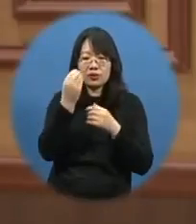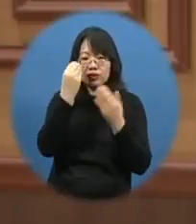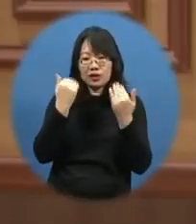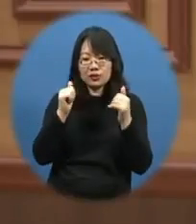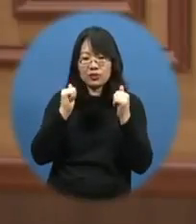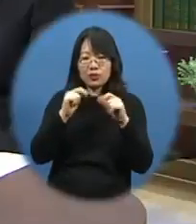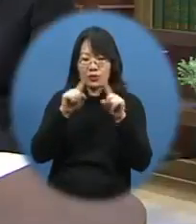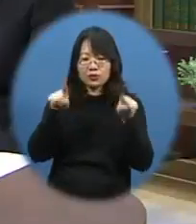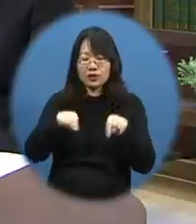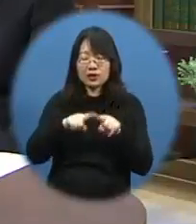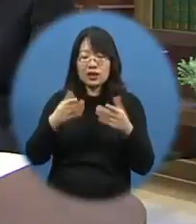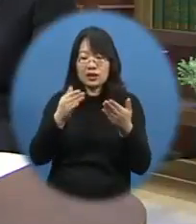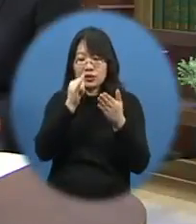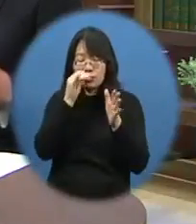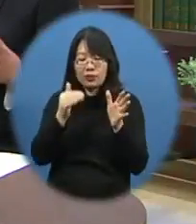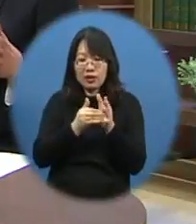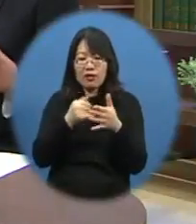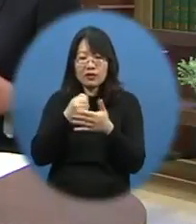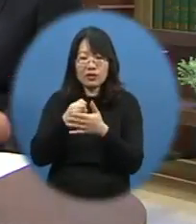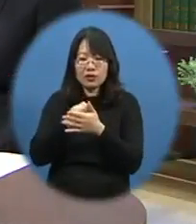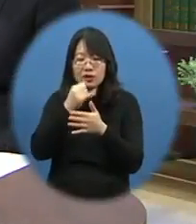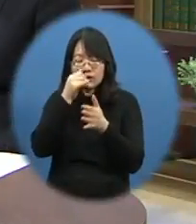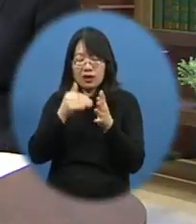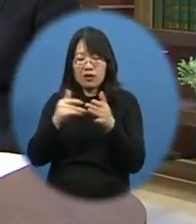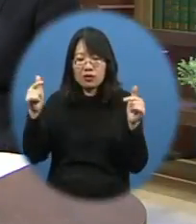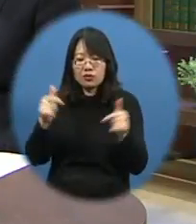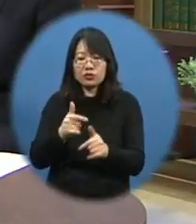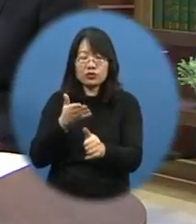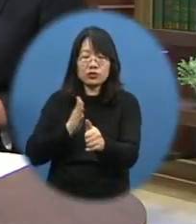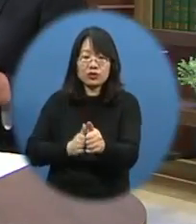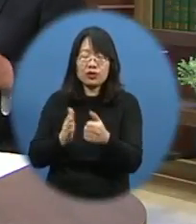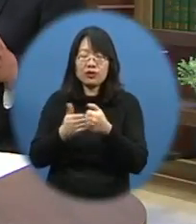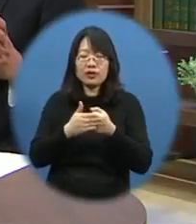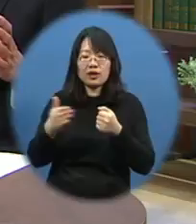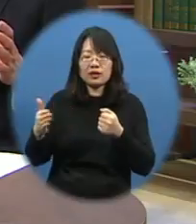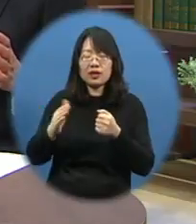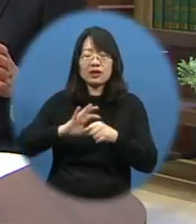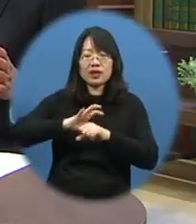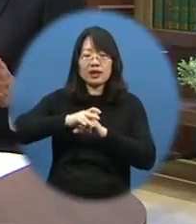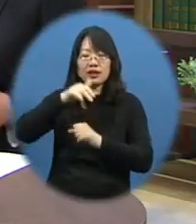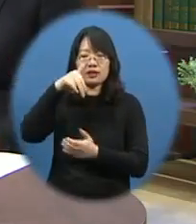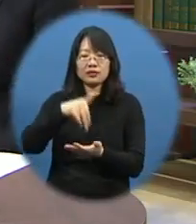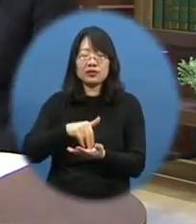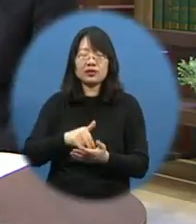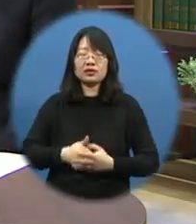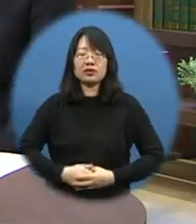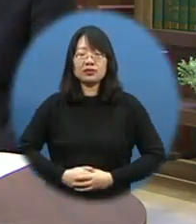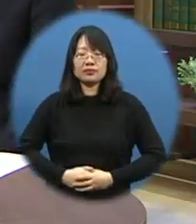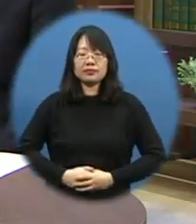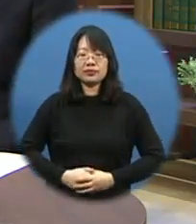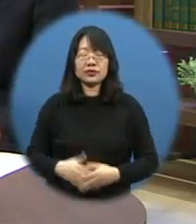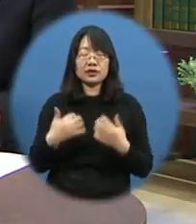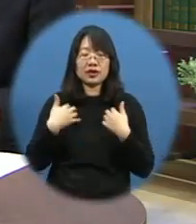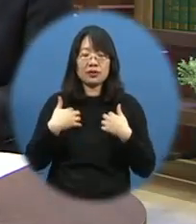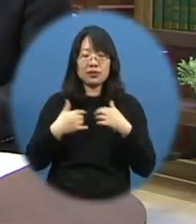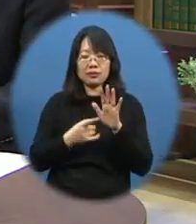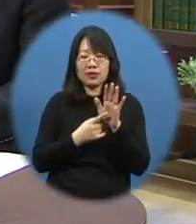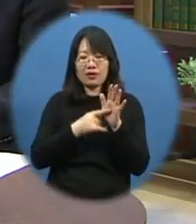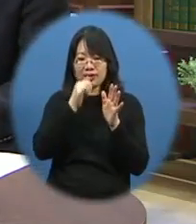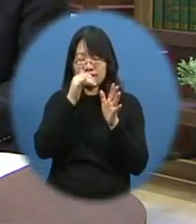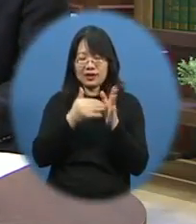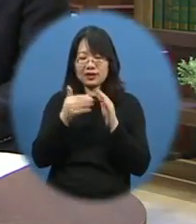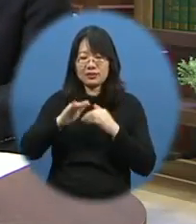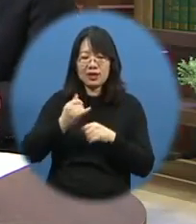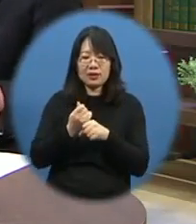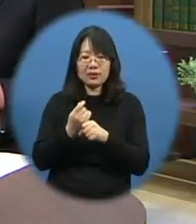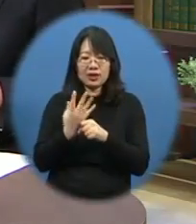졸업장을 줍니다. 다 정해져 있죠. 네, 그것을 줄여줘야 됩니다. 그래서 세계적으로 이제 재밌는 표현입니다만